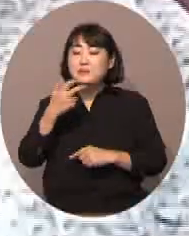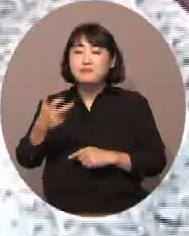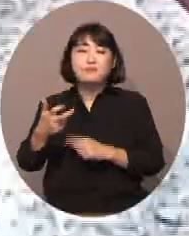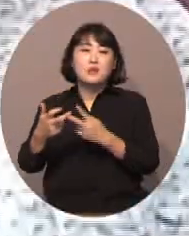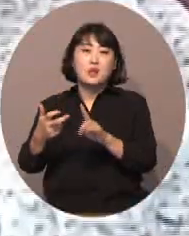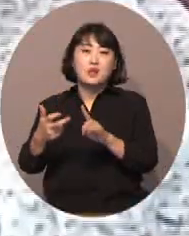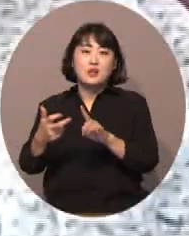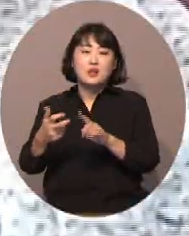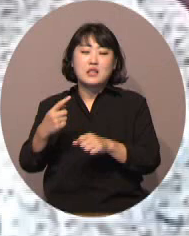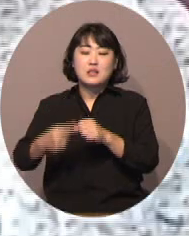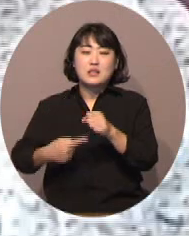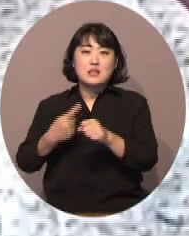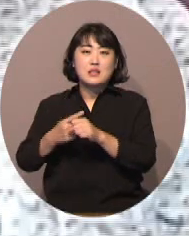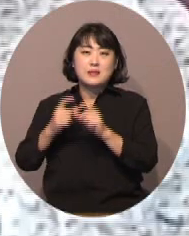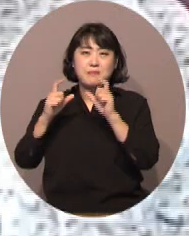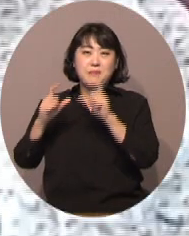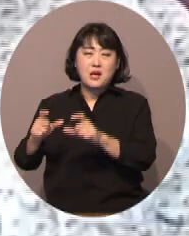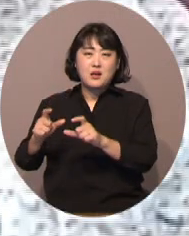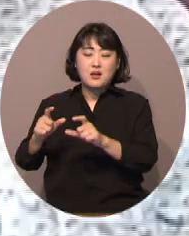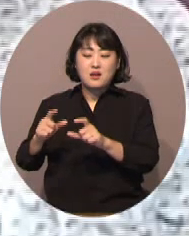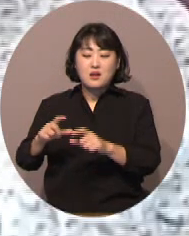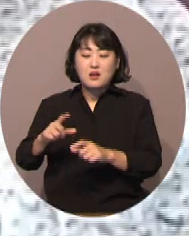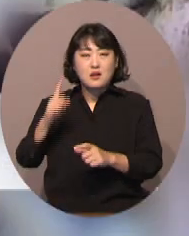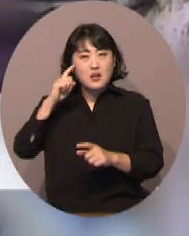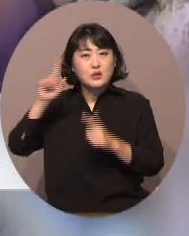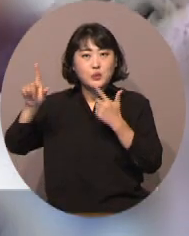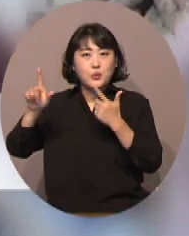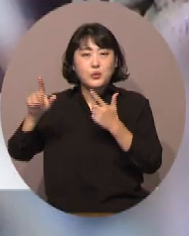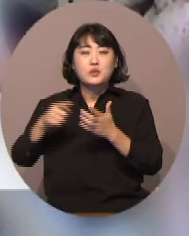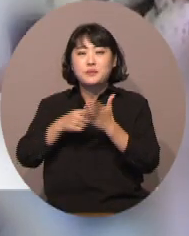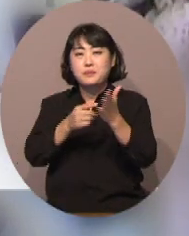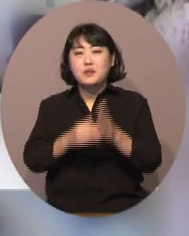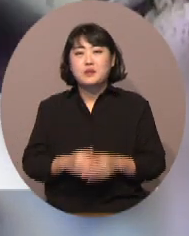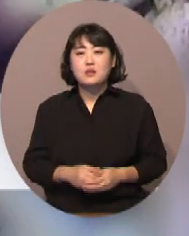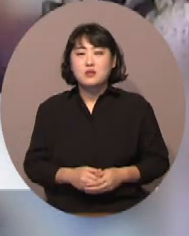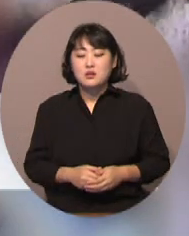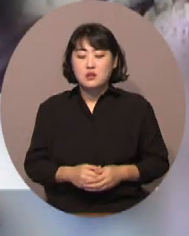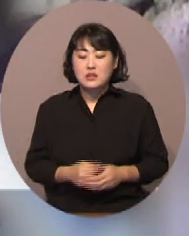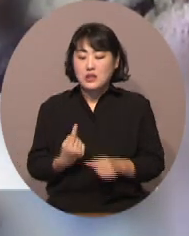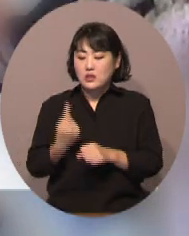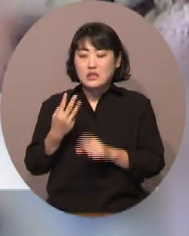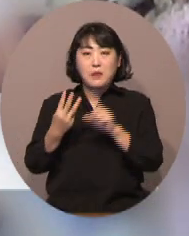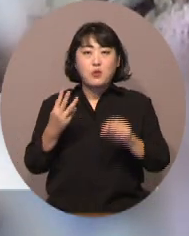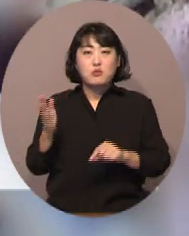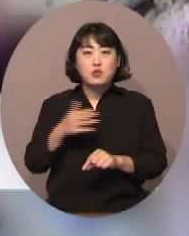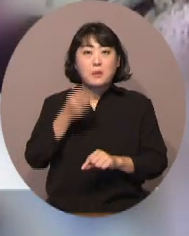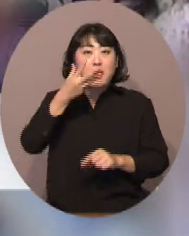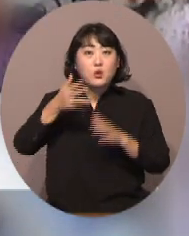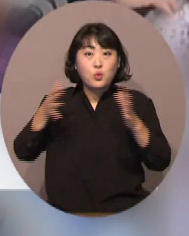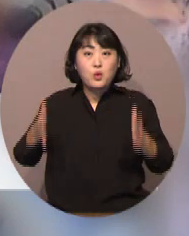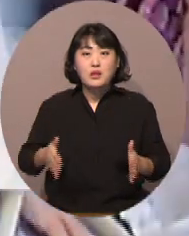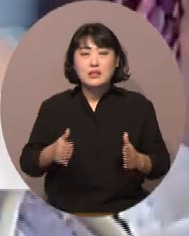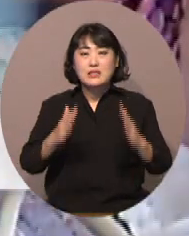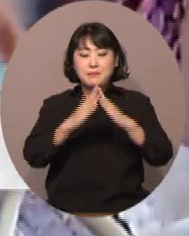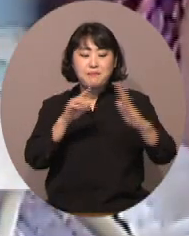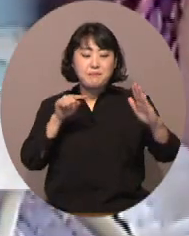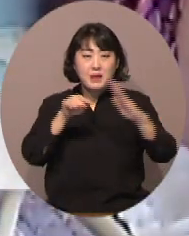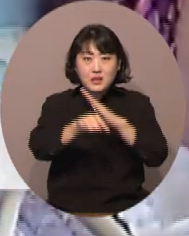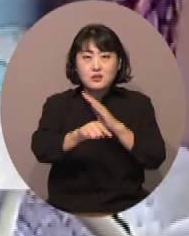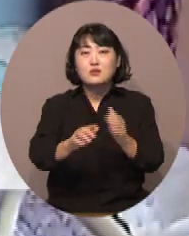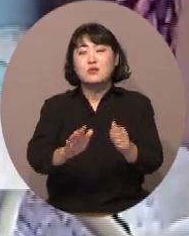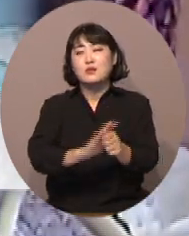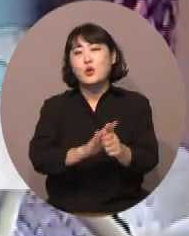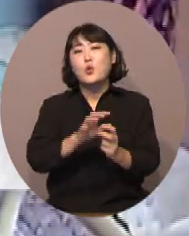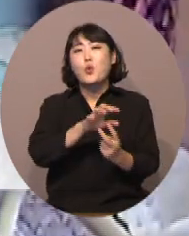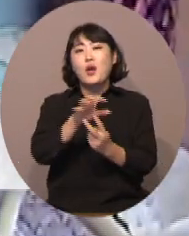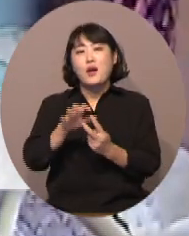요양 보호사가 판결에 불복해 항소했습니다 피고인은 지난해 3월부터 8개월 동안 가정집 방문 요양 보호사로